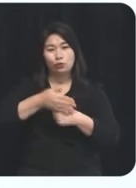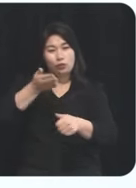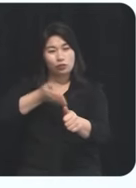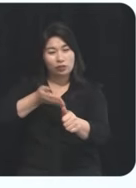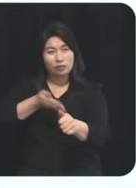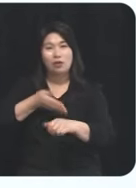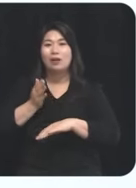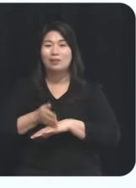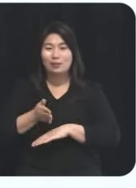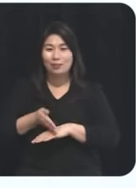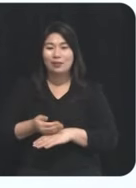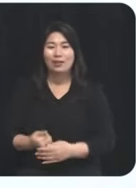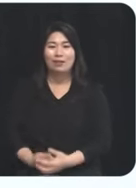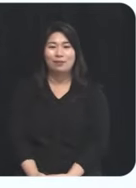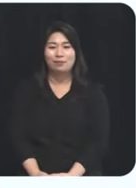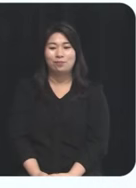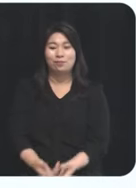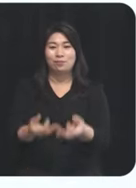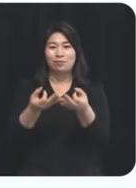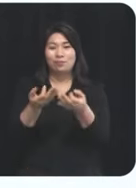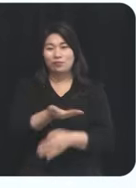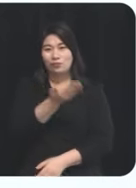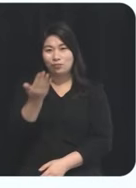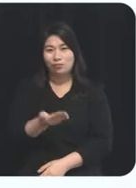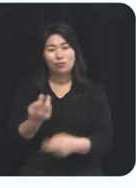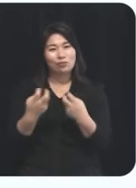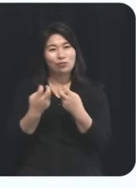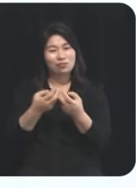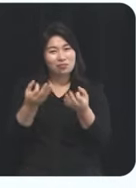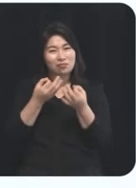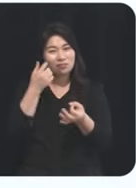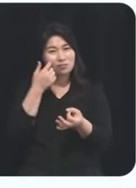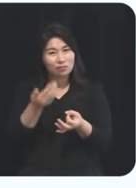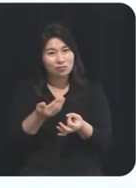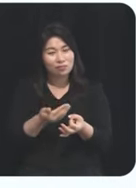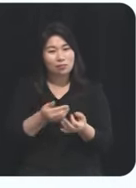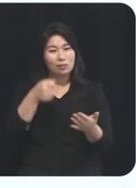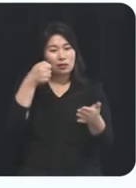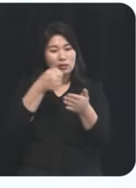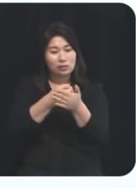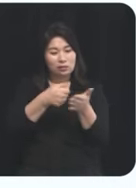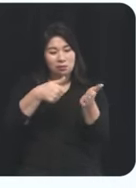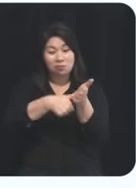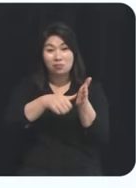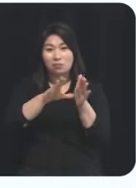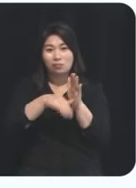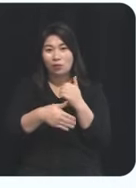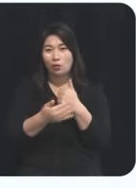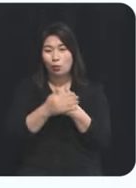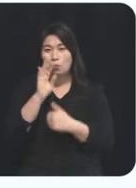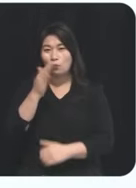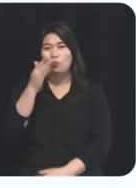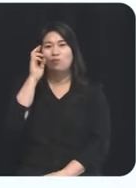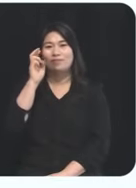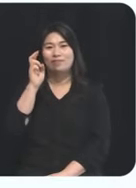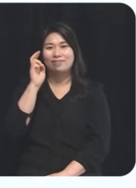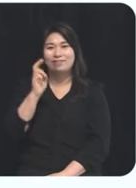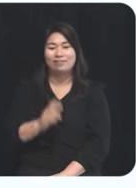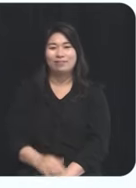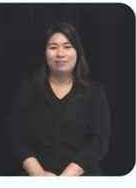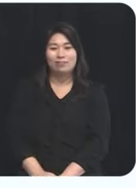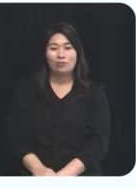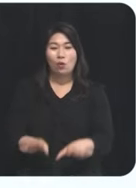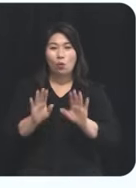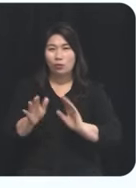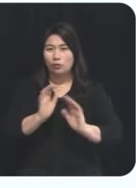감사의 말씀을 드리고요. 시청자 여러분 어떻게 보셨습니까? 후보를 선택하는 데 분명 도움이 됐을 것이라 생각합니다.